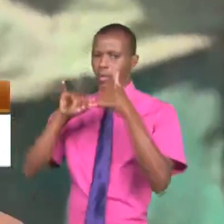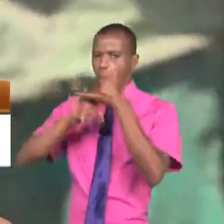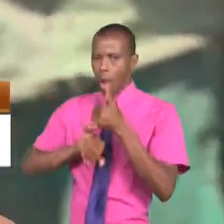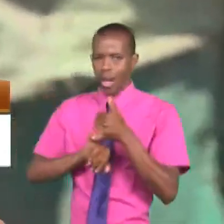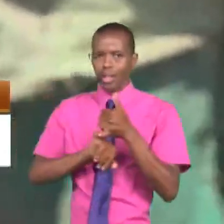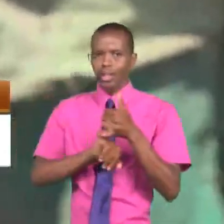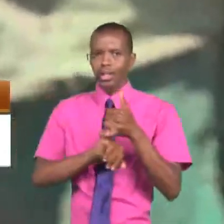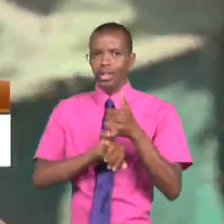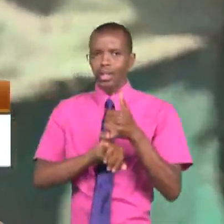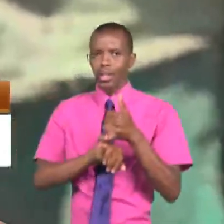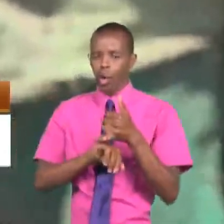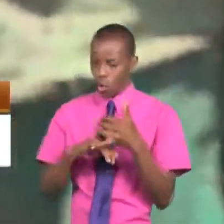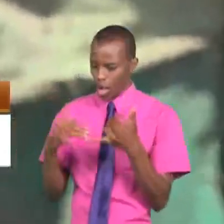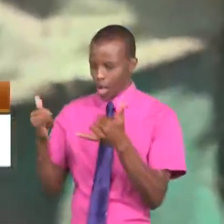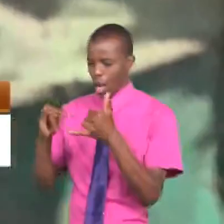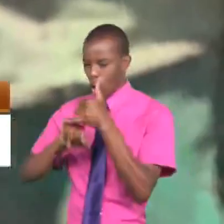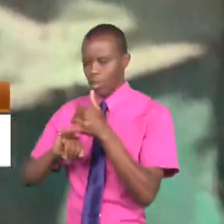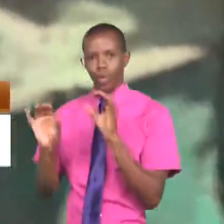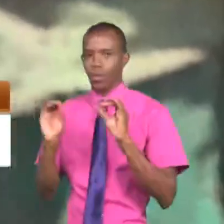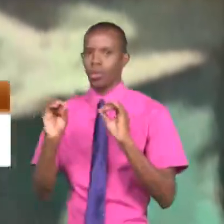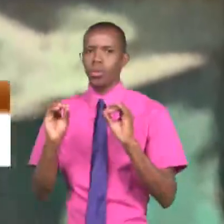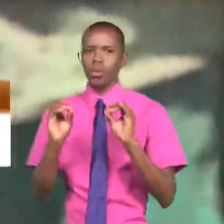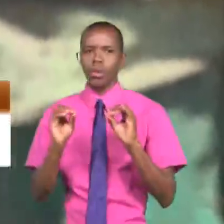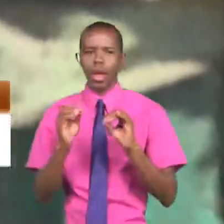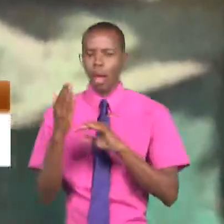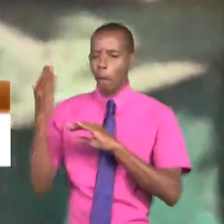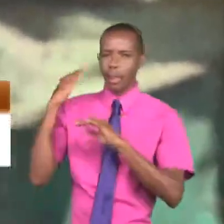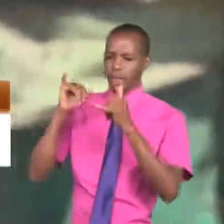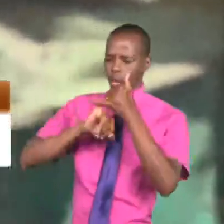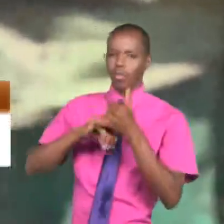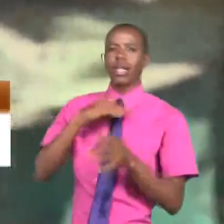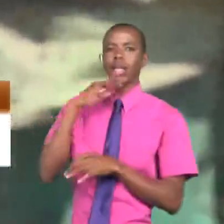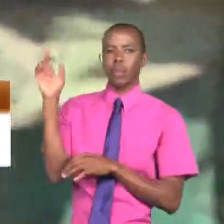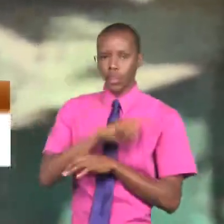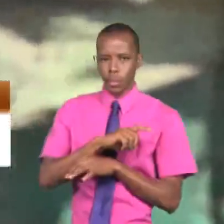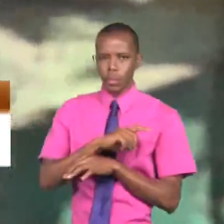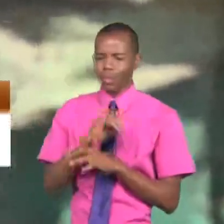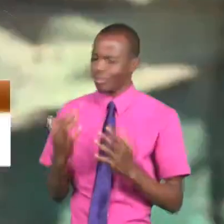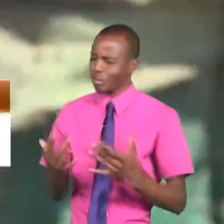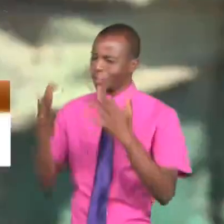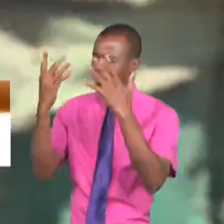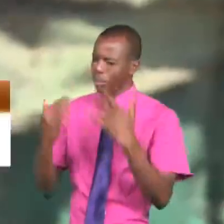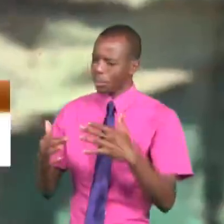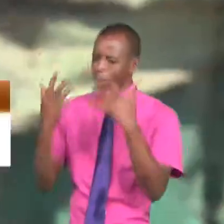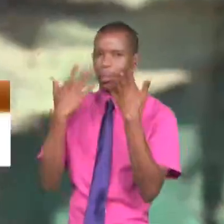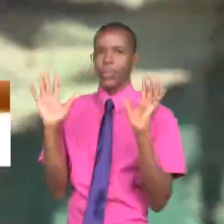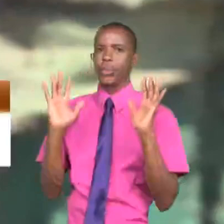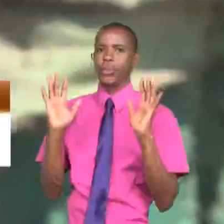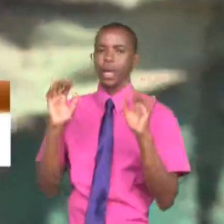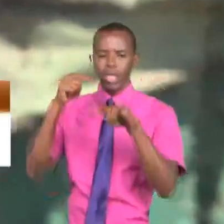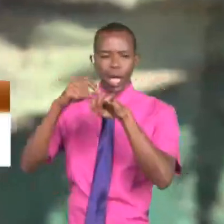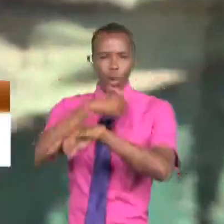married to husband mwenye niko na yeye. So my husband passed away. Alichomeka to an extent, yani kufika